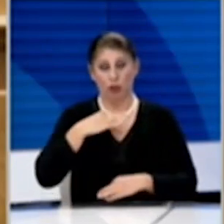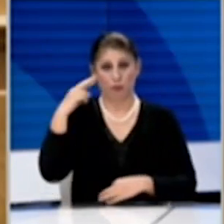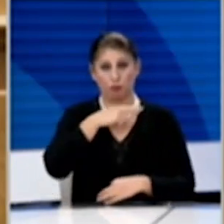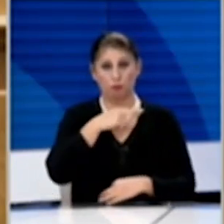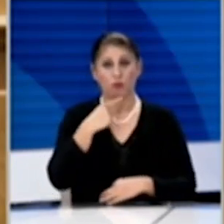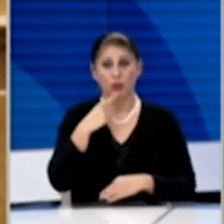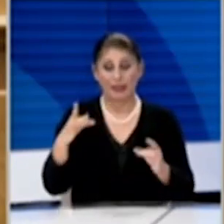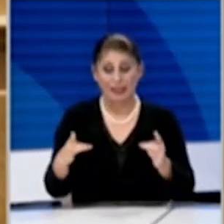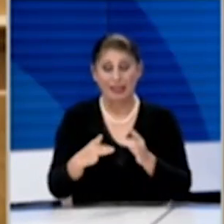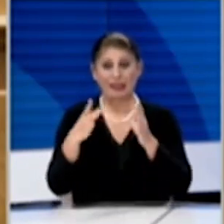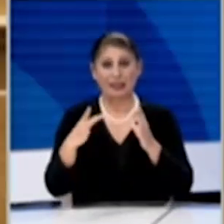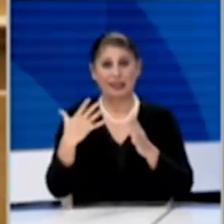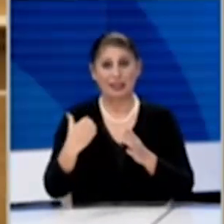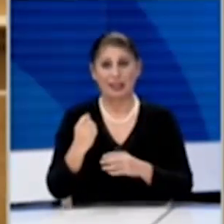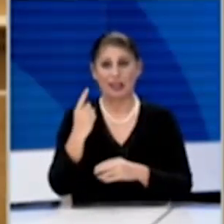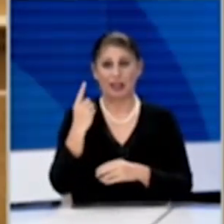ότι κατά τύχη,